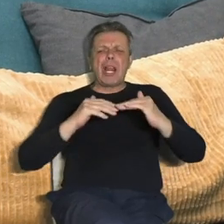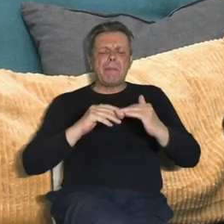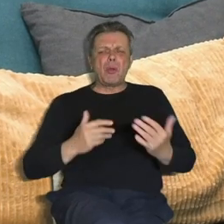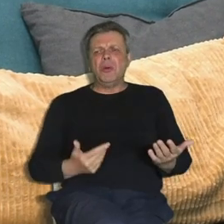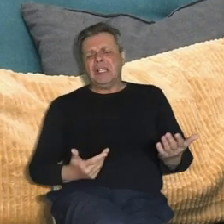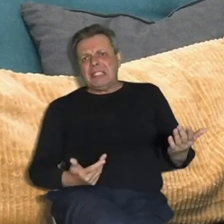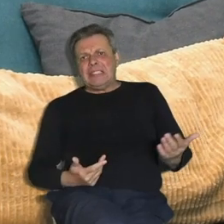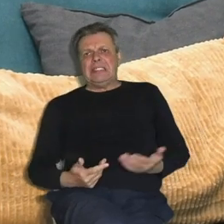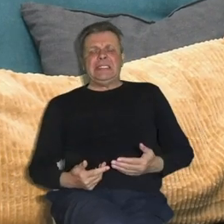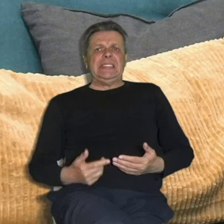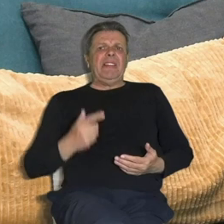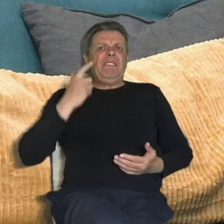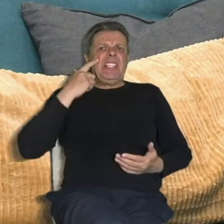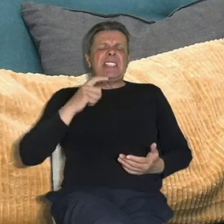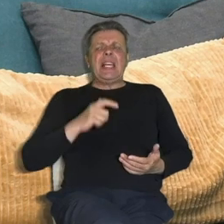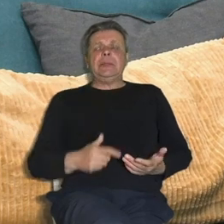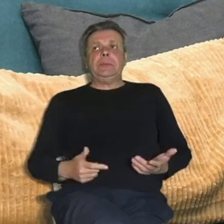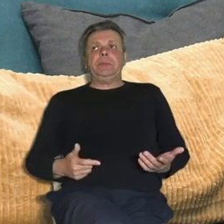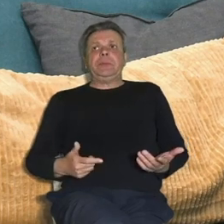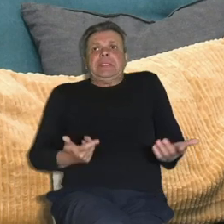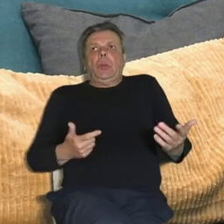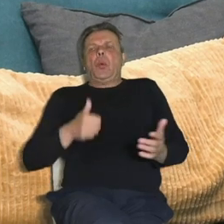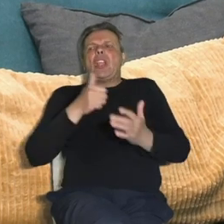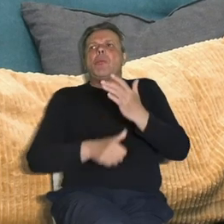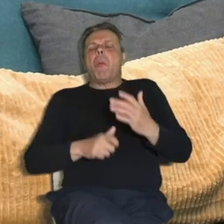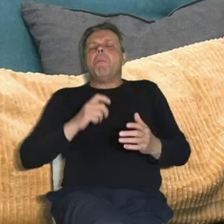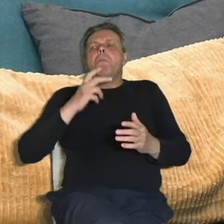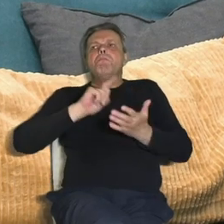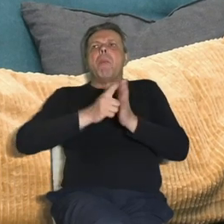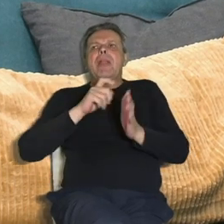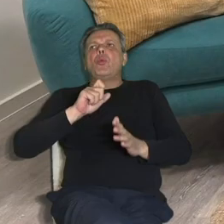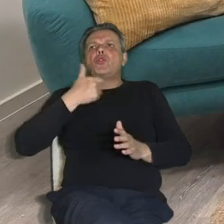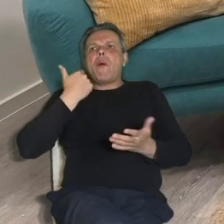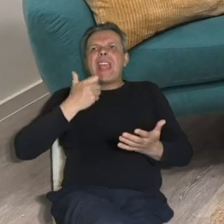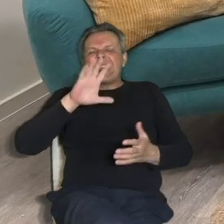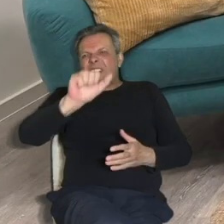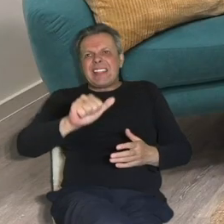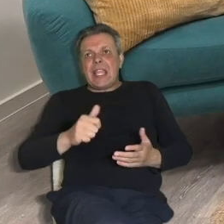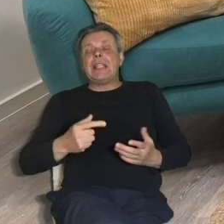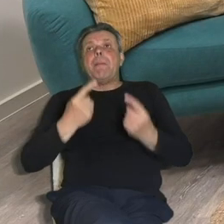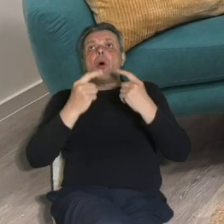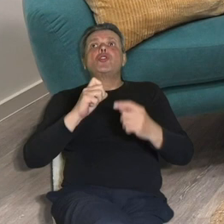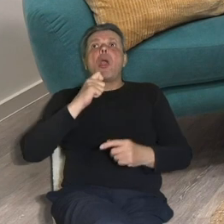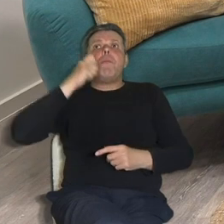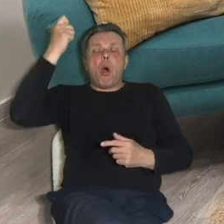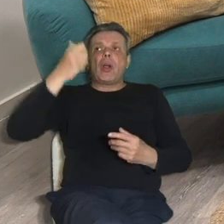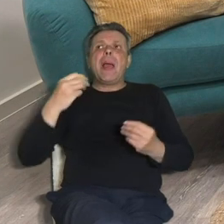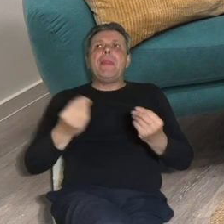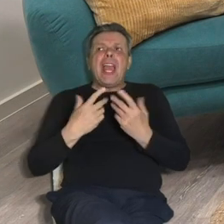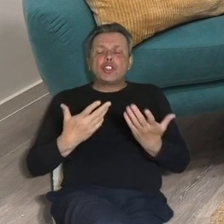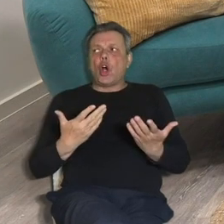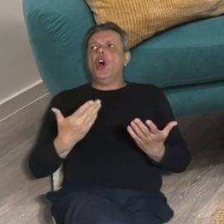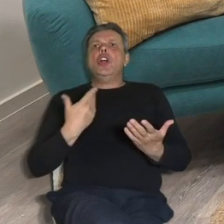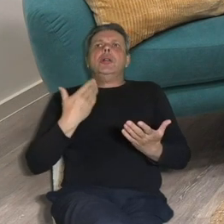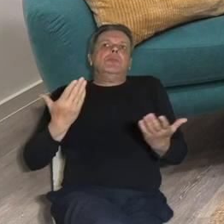događa nekakav kaos, ali u tom trenutku čovjek shvati da mu u životu treba netko tko se zove Bog, da ono dobro koje želi ostvariti u životu, da mu treba